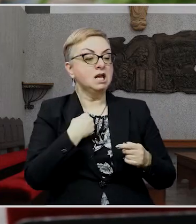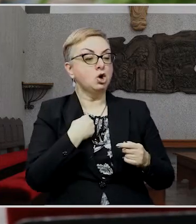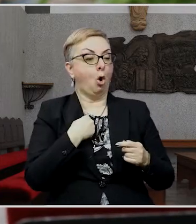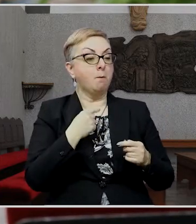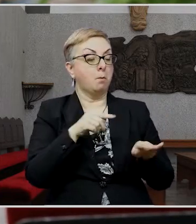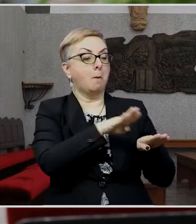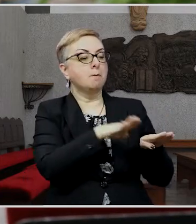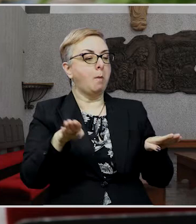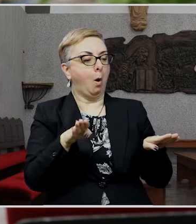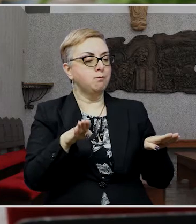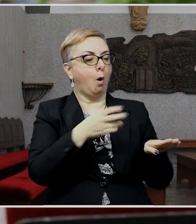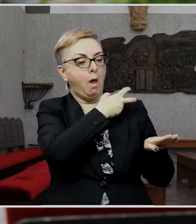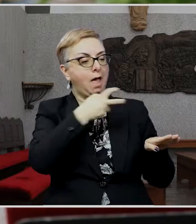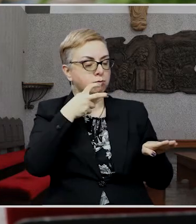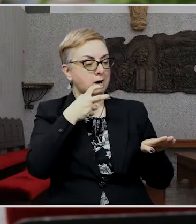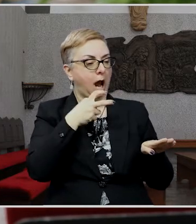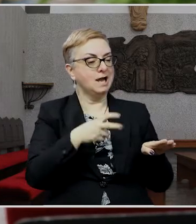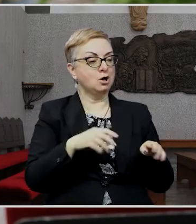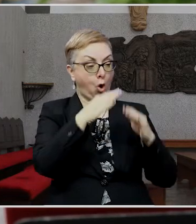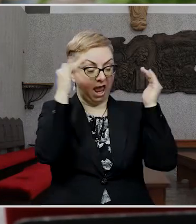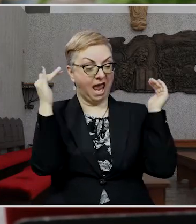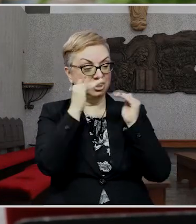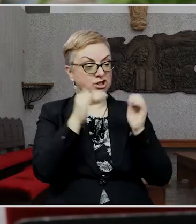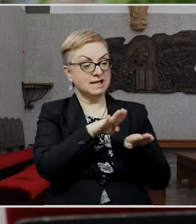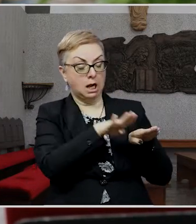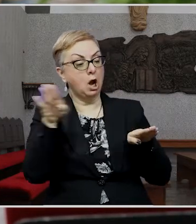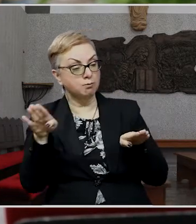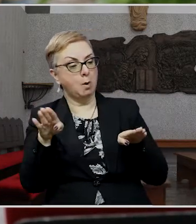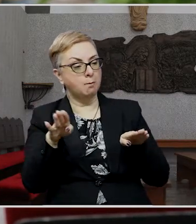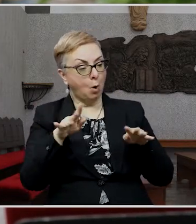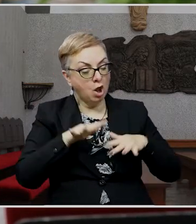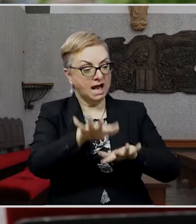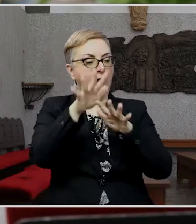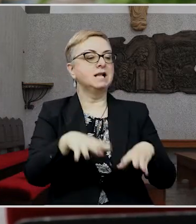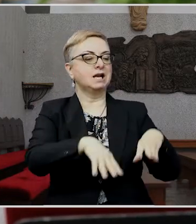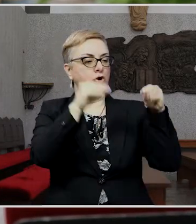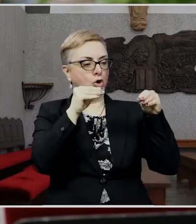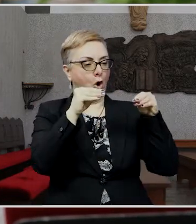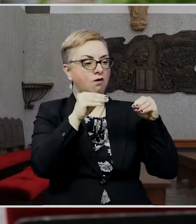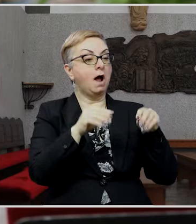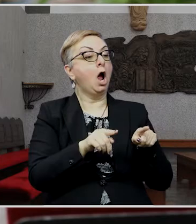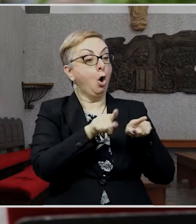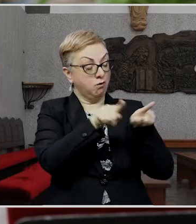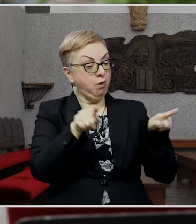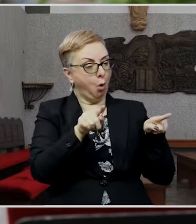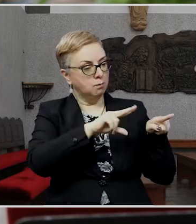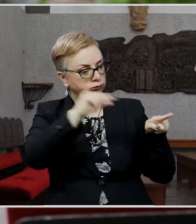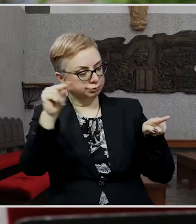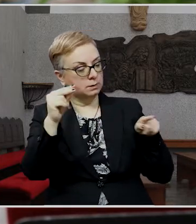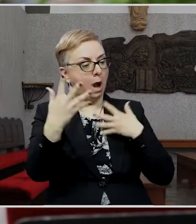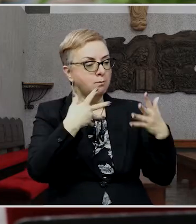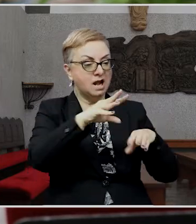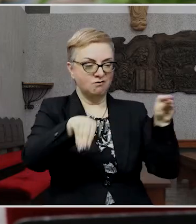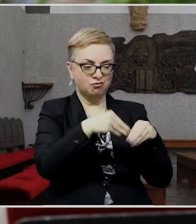egiziani e quando ve ne andrete non ve ne andrete a mani vuote ogni donna